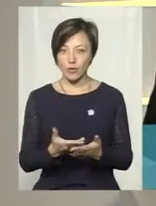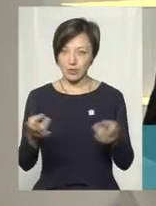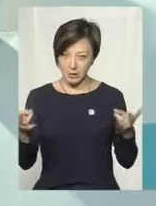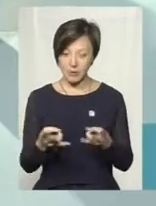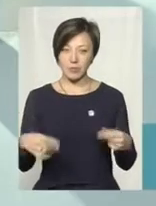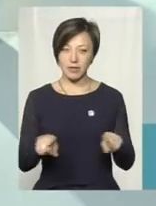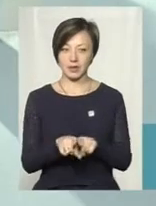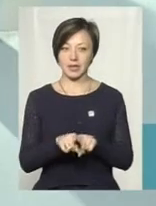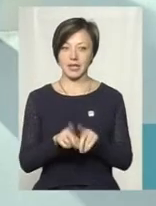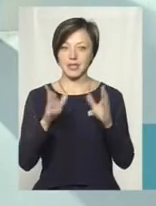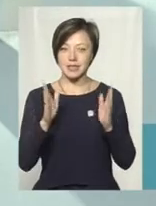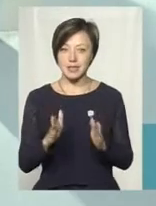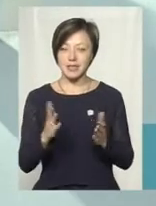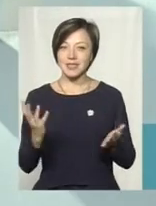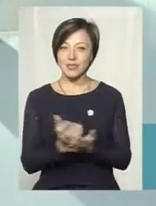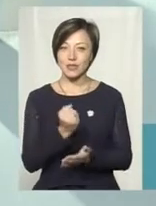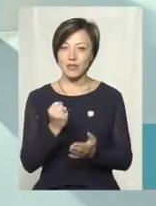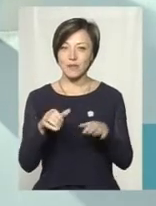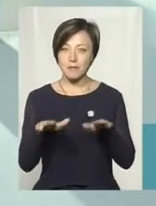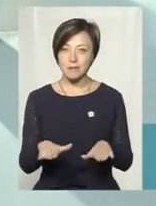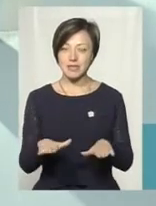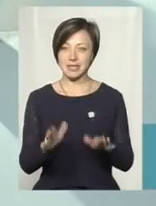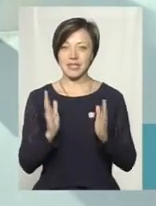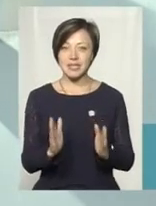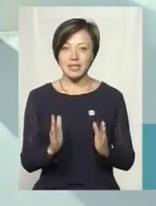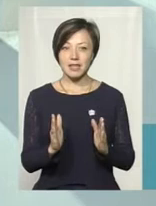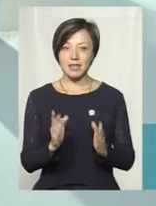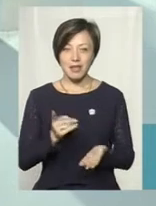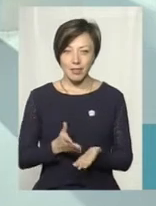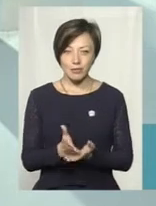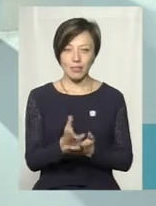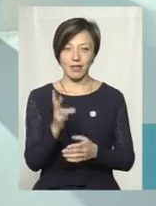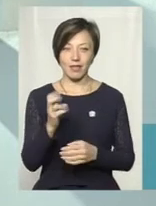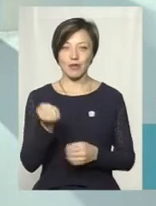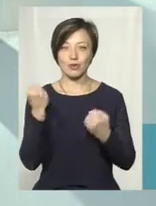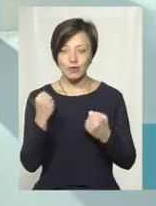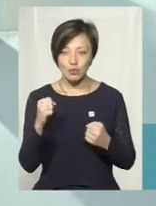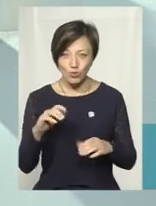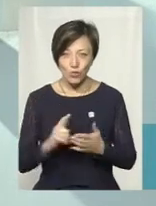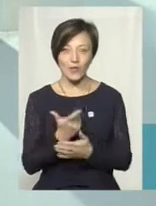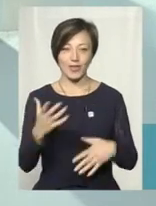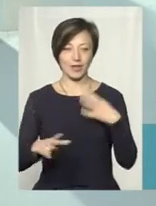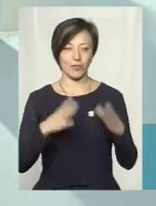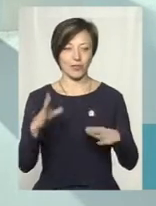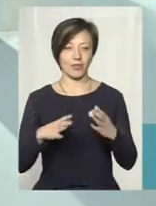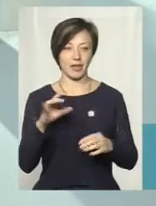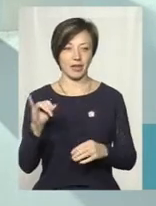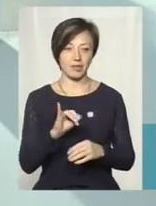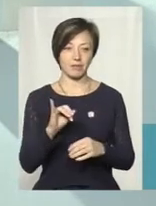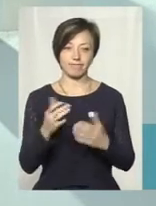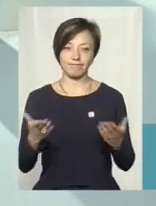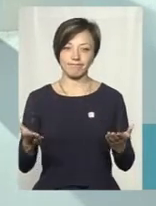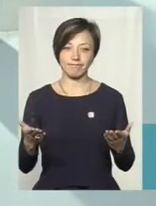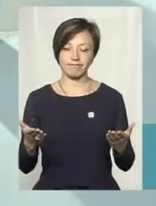так, тільки знайшов місце, тільки налаштувався знову на тренування, і